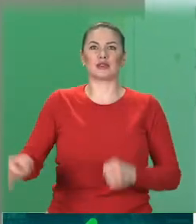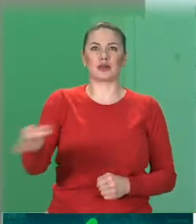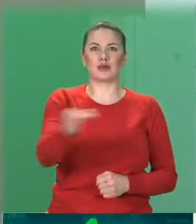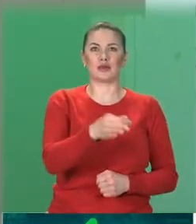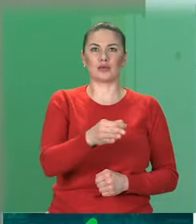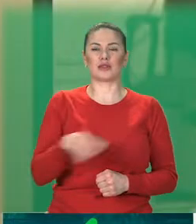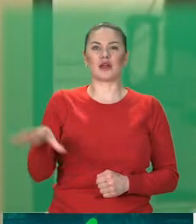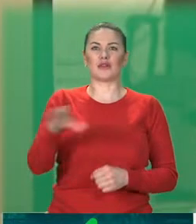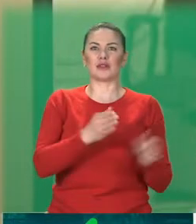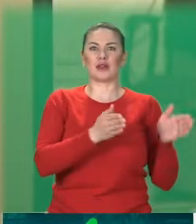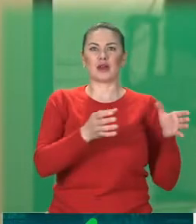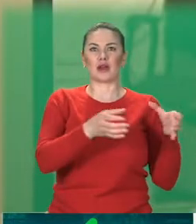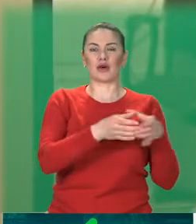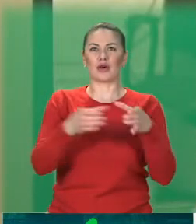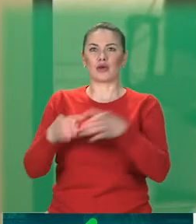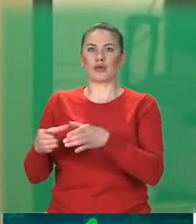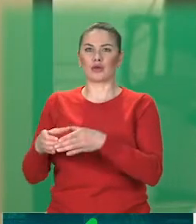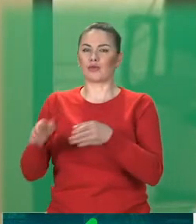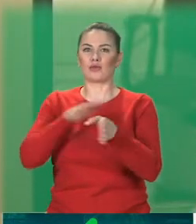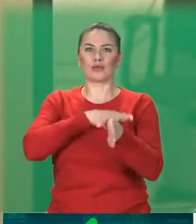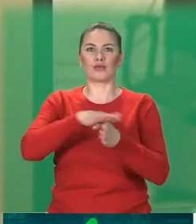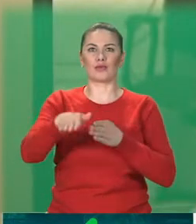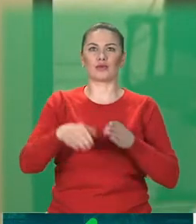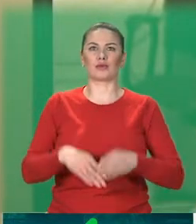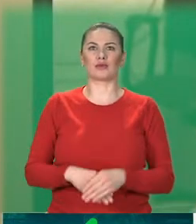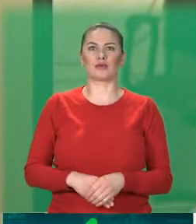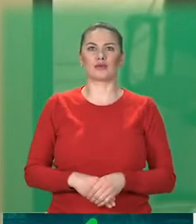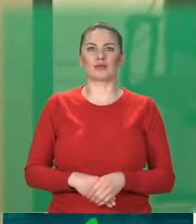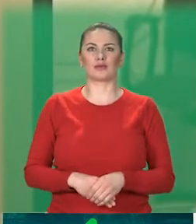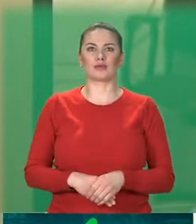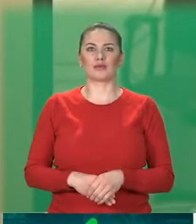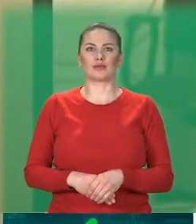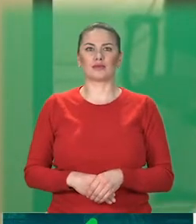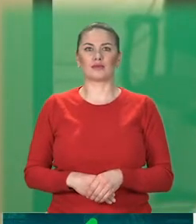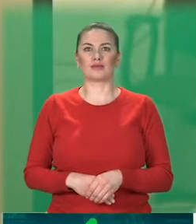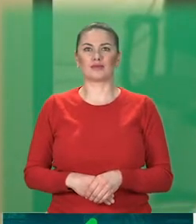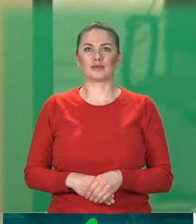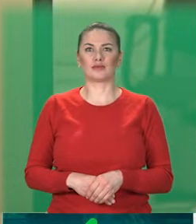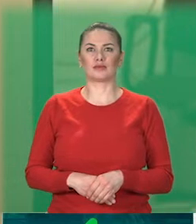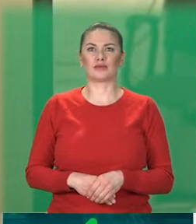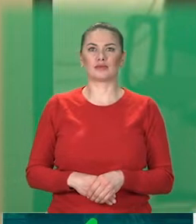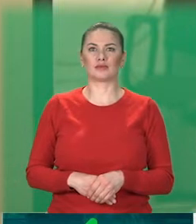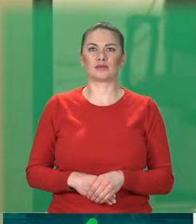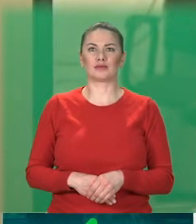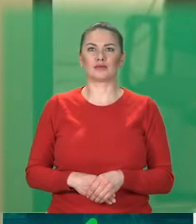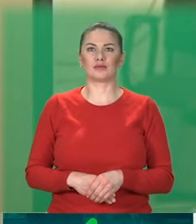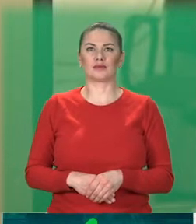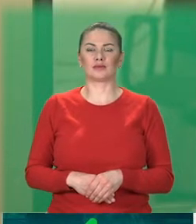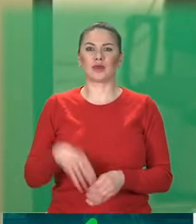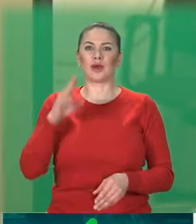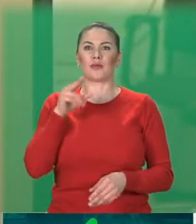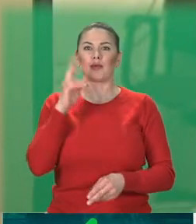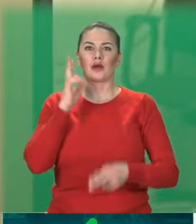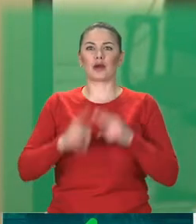практически полностью. Заявки собирались с большого количества учреждений, в том числе Южно-Сахалинское, я сама знаю о том, что